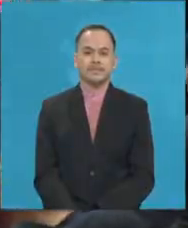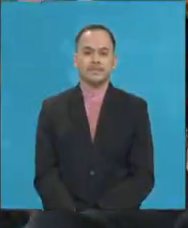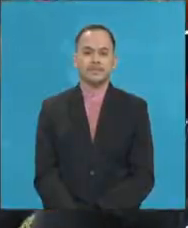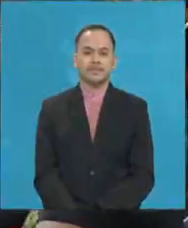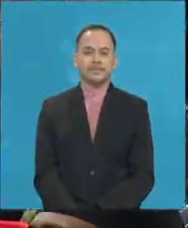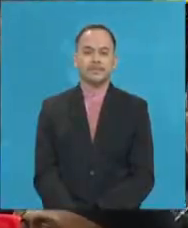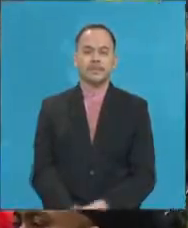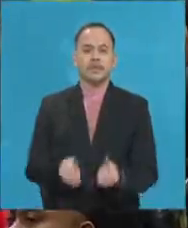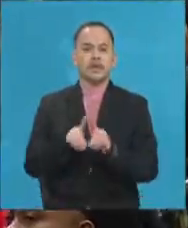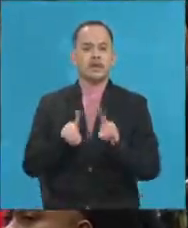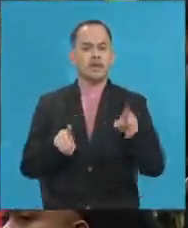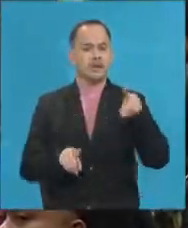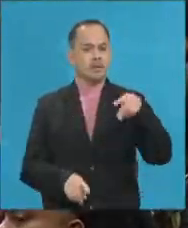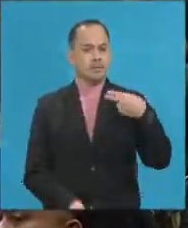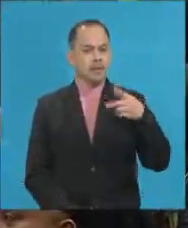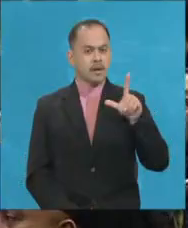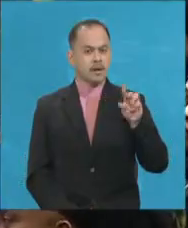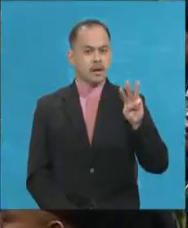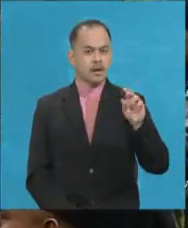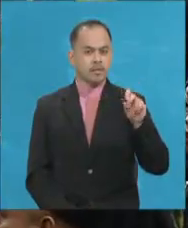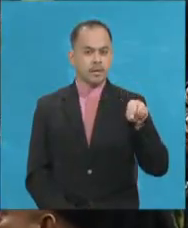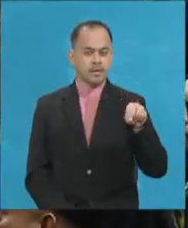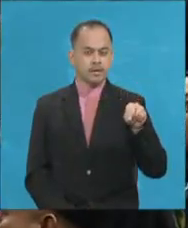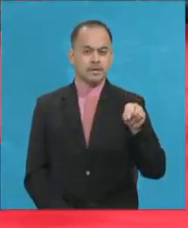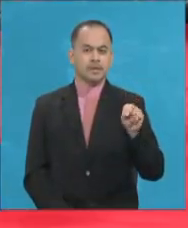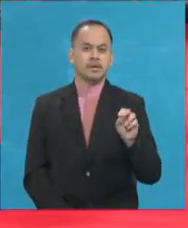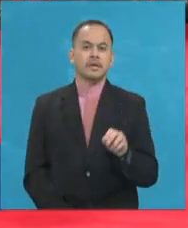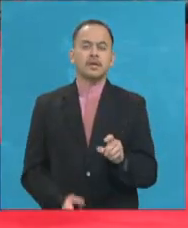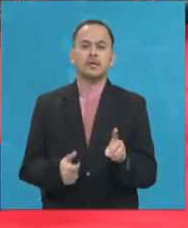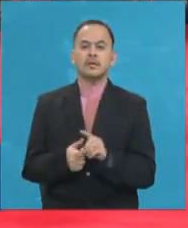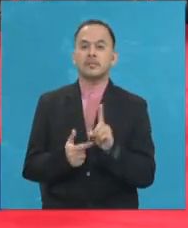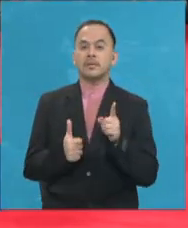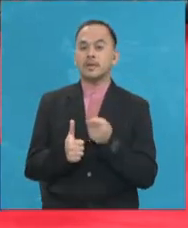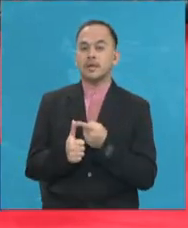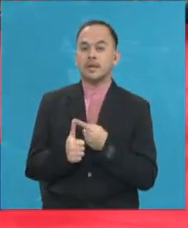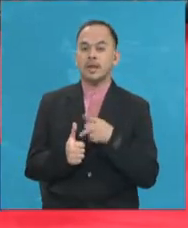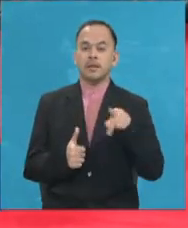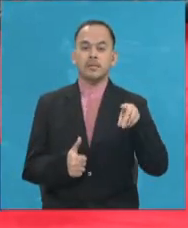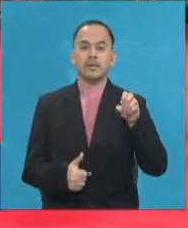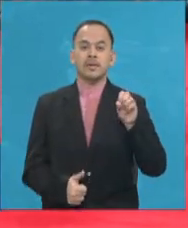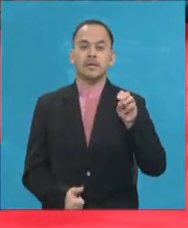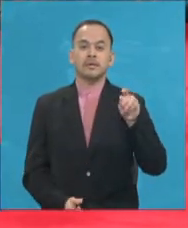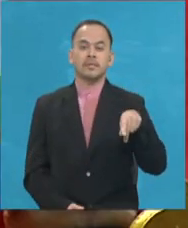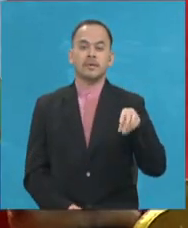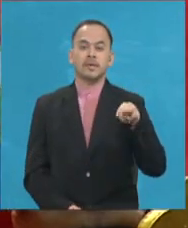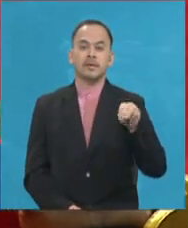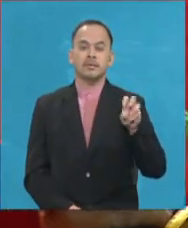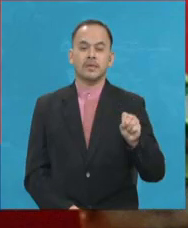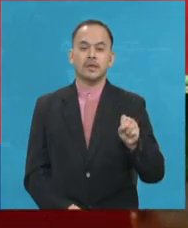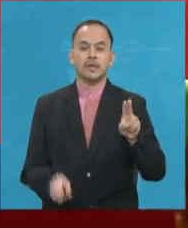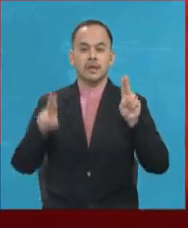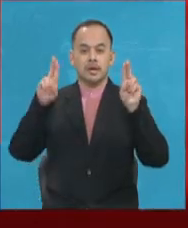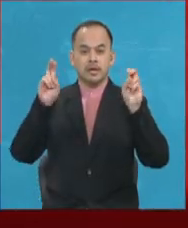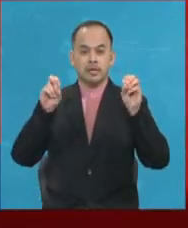Hai darjah pahlawan negara Brunei yang amat berkas sedarah pertama pbtb yang membawa